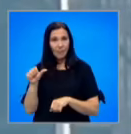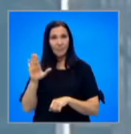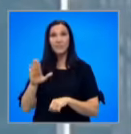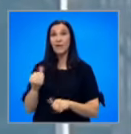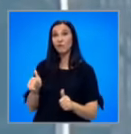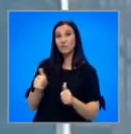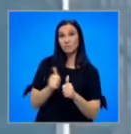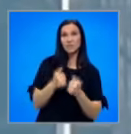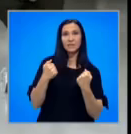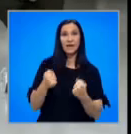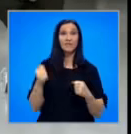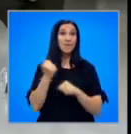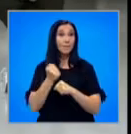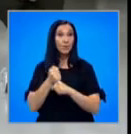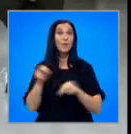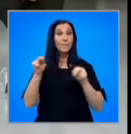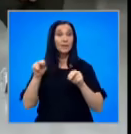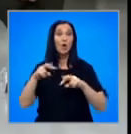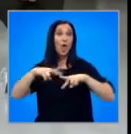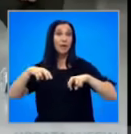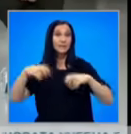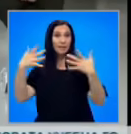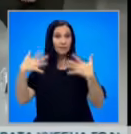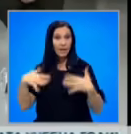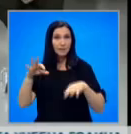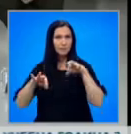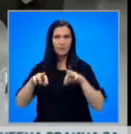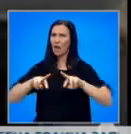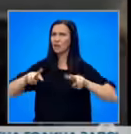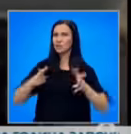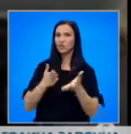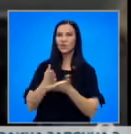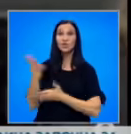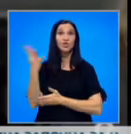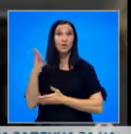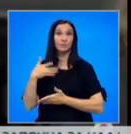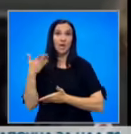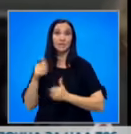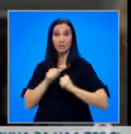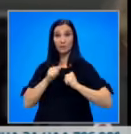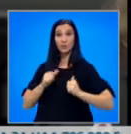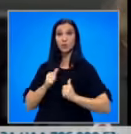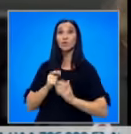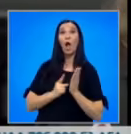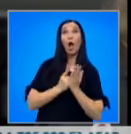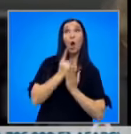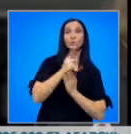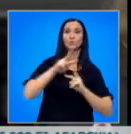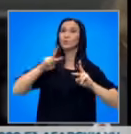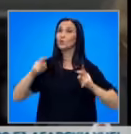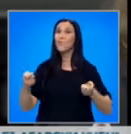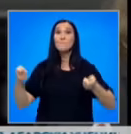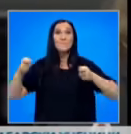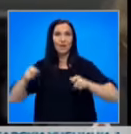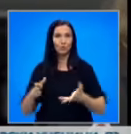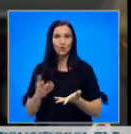здравен работник, педагог и анализатор на данни, подбрани по различни начини. Четиримата искат да насърчат за космоса и други приключенци и